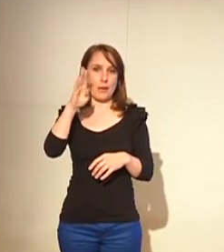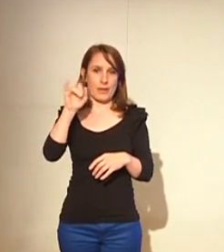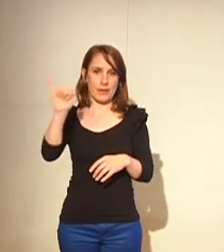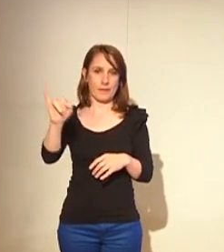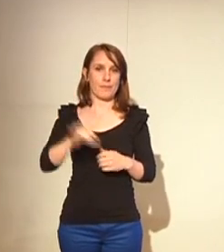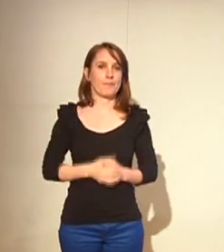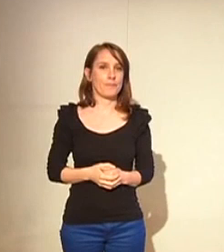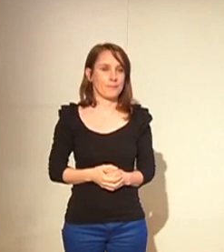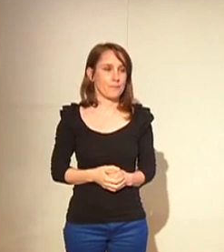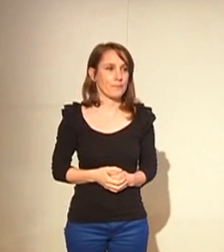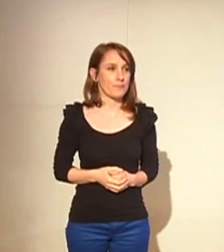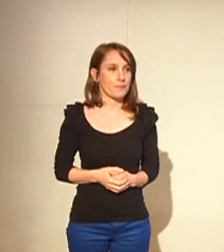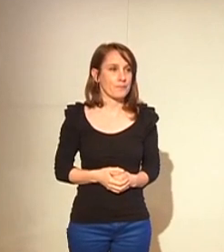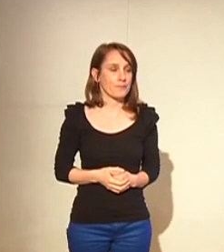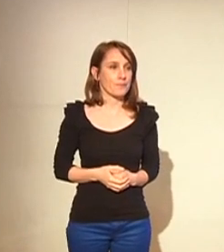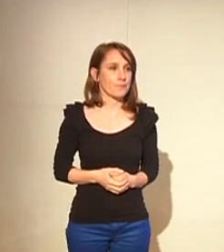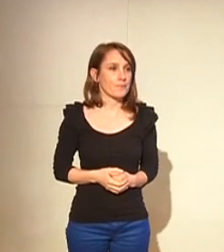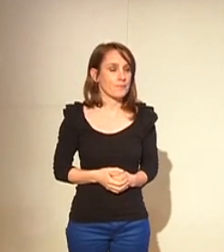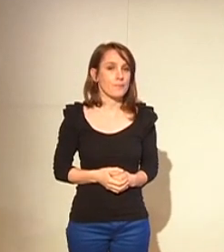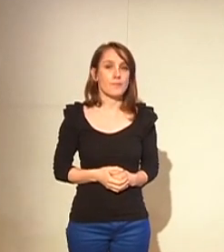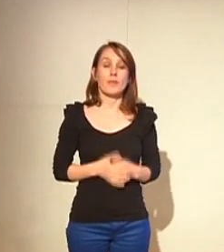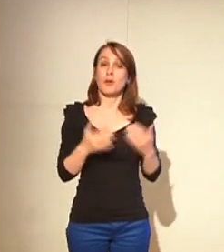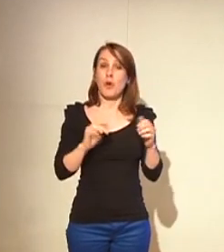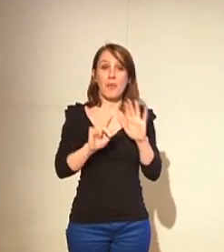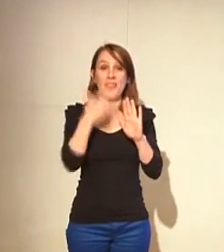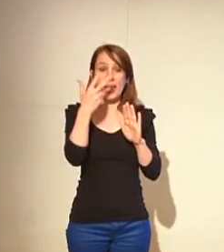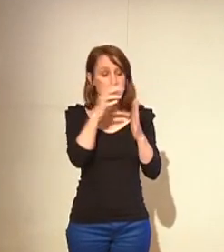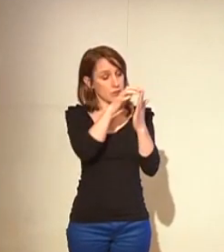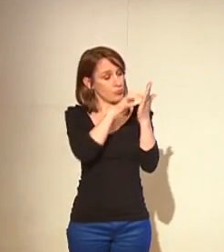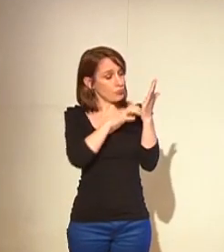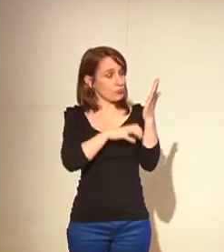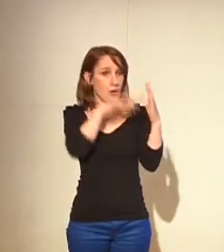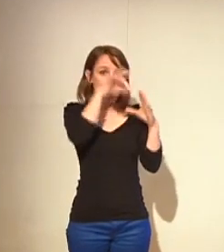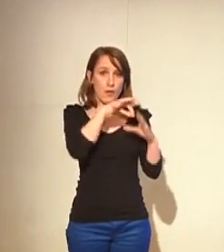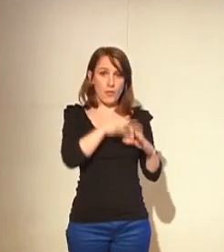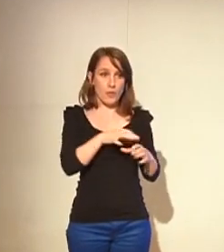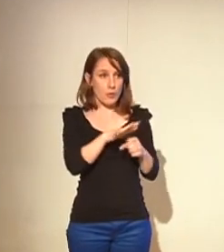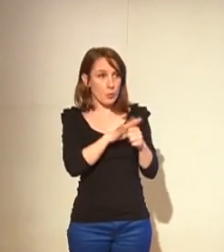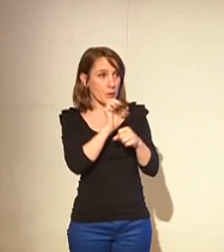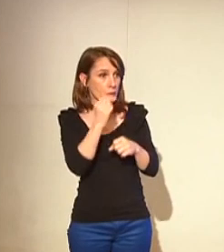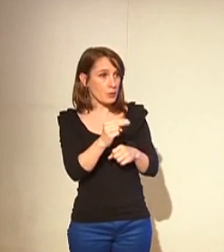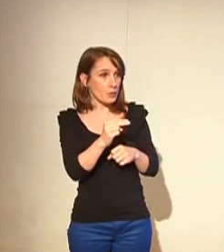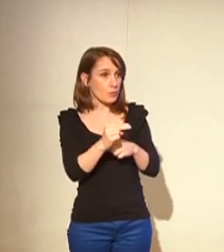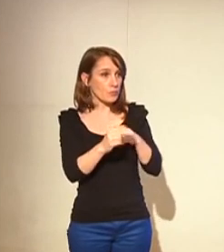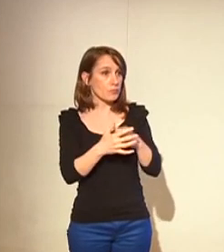Bron la 13 est-ce queil y avait d'autres choses à faire voter dans cette délibération numéro 13